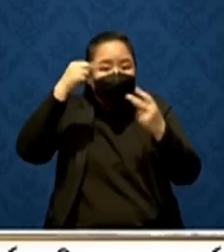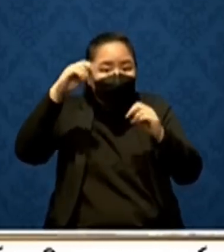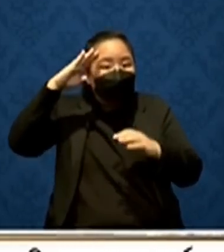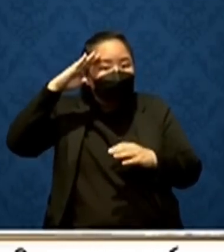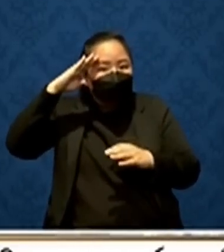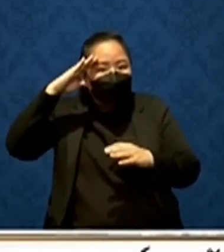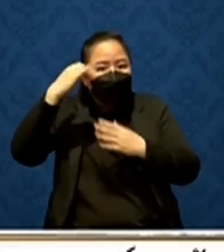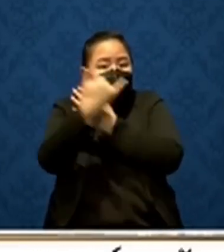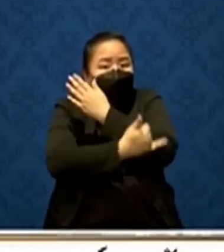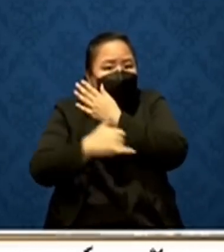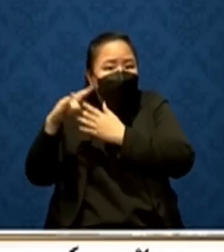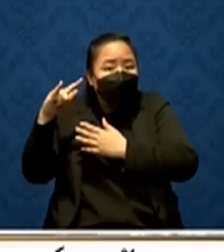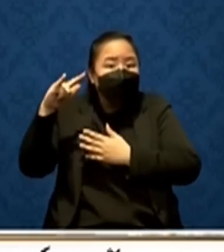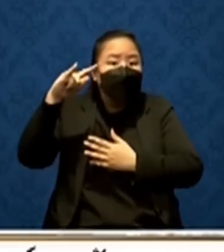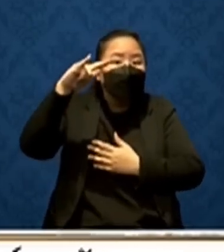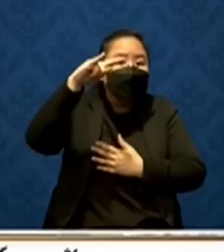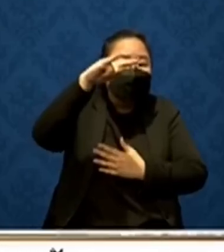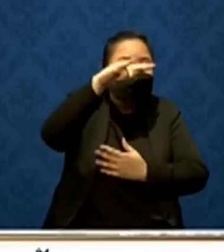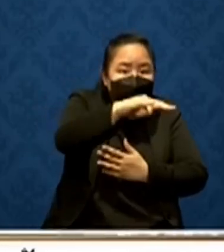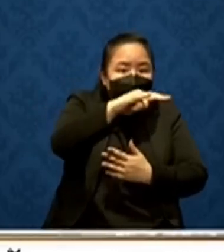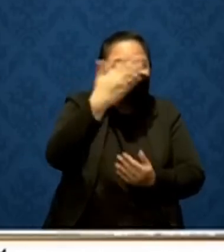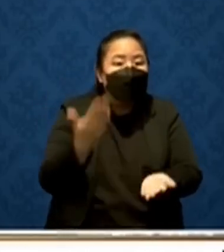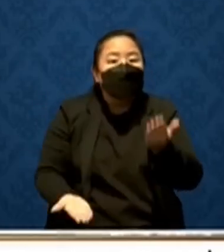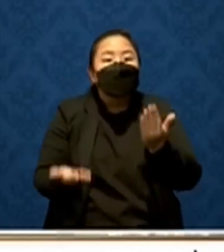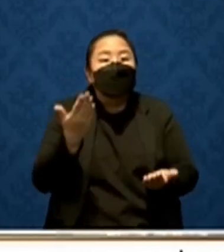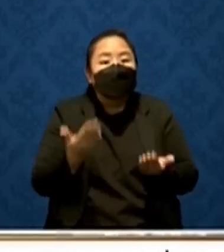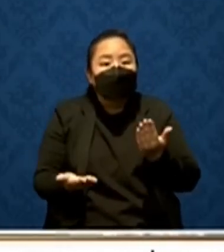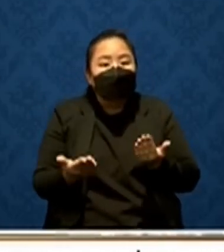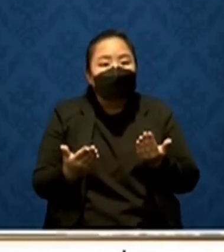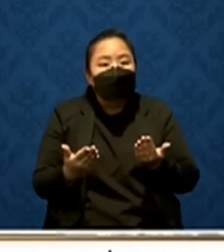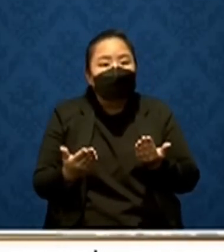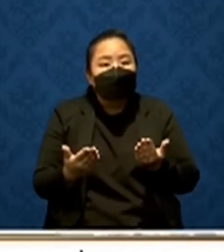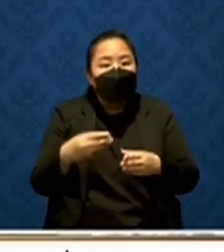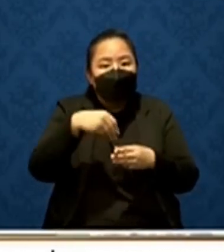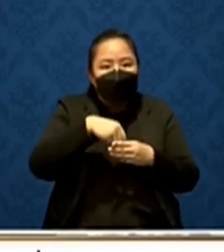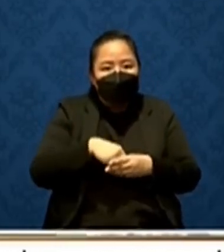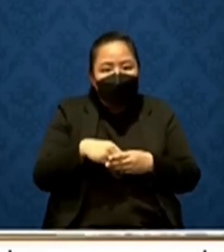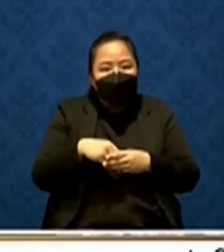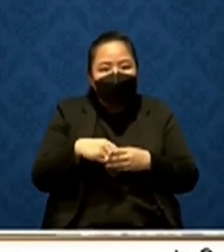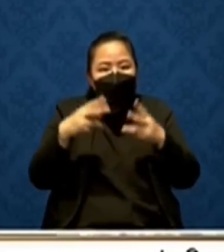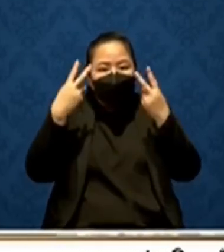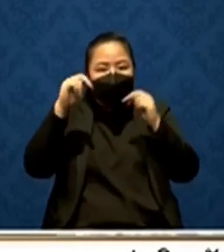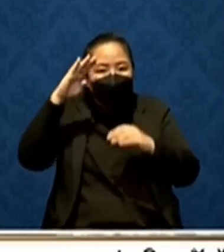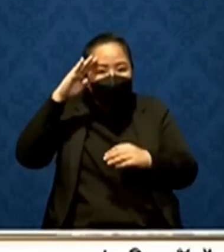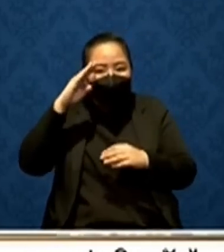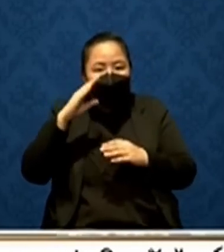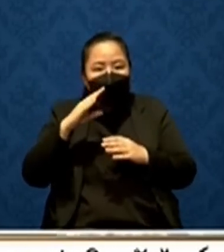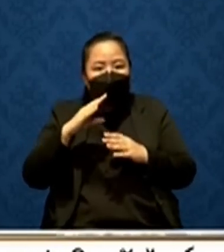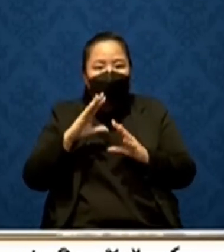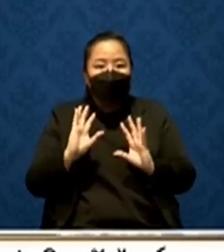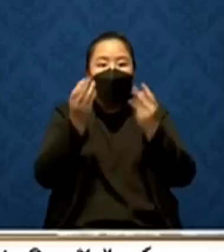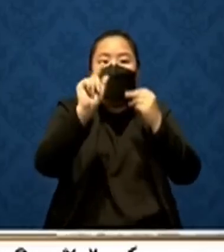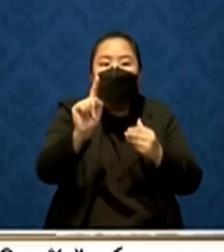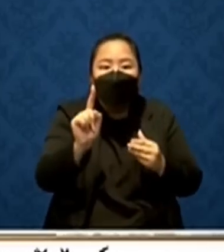ต่างประเทศวันไหนเมื่อใดมีคนเอกประยุทธ์จันทร์โอชาที่อยู่ในประเทศไทยหายไปไหนก็มี